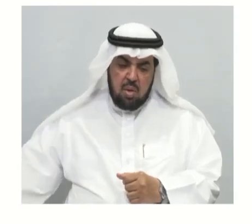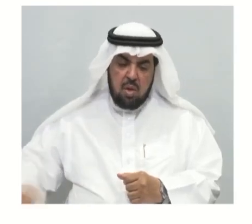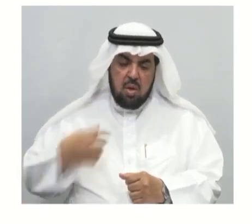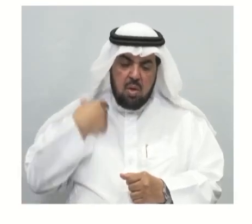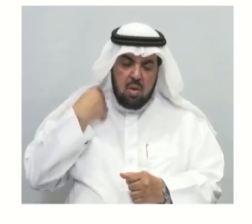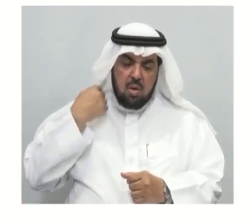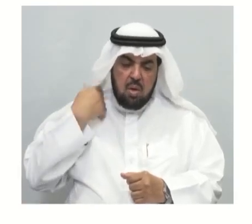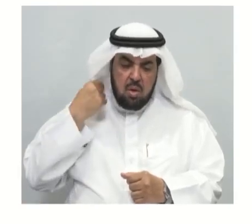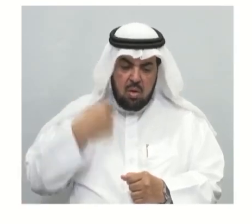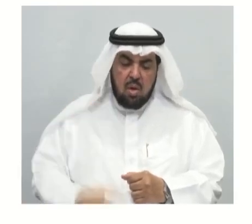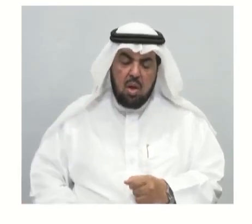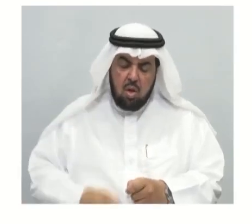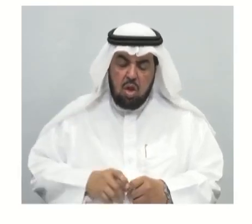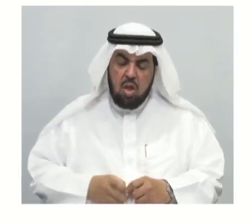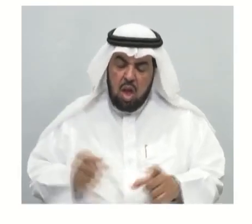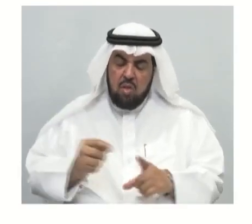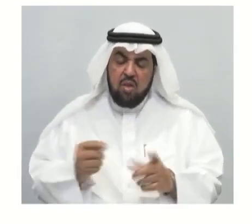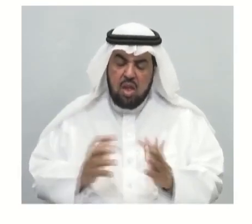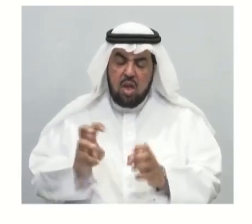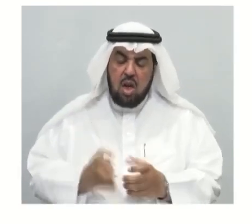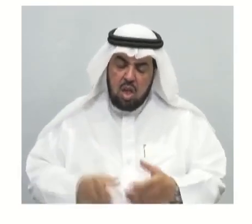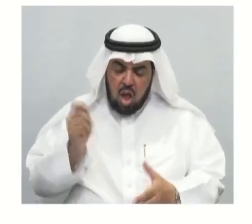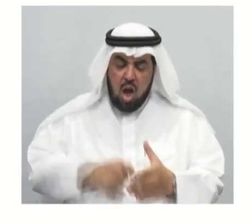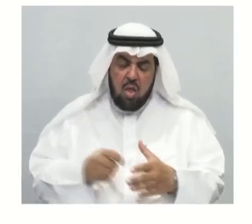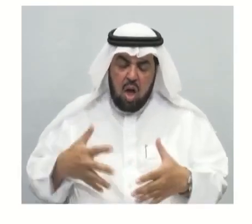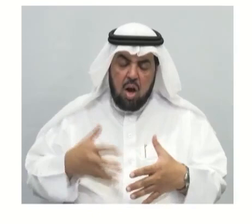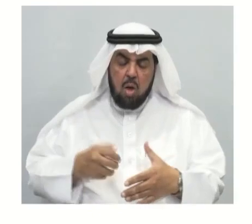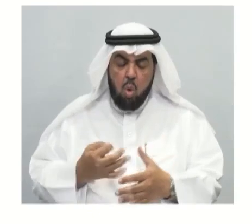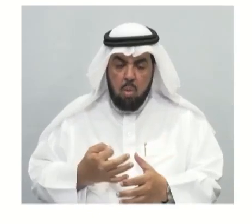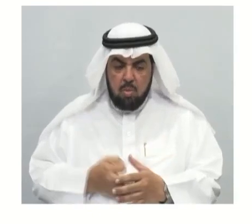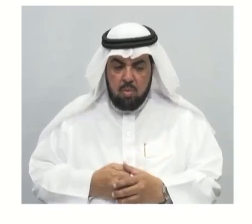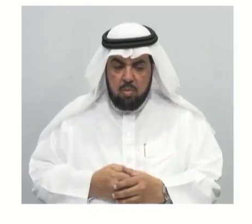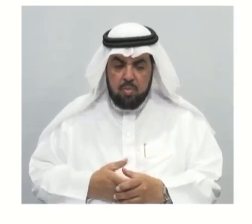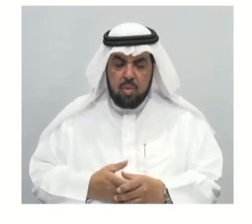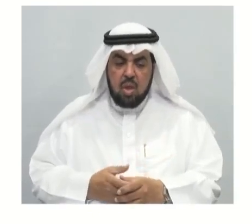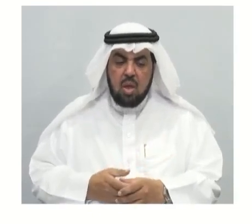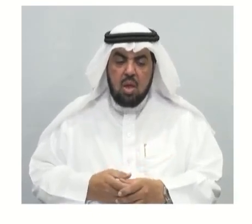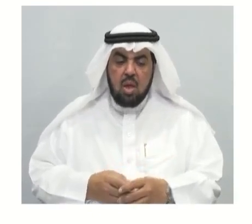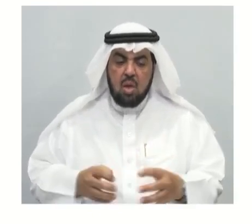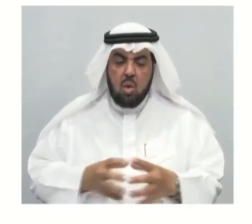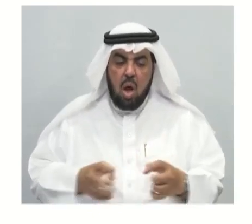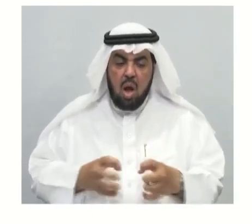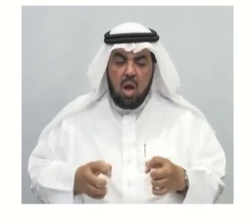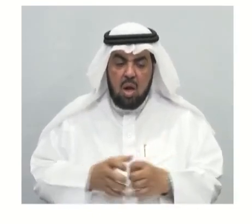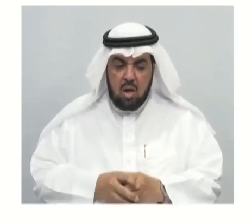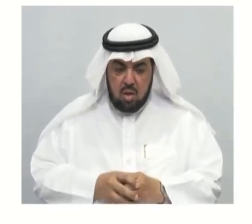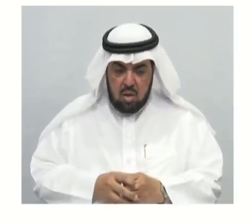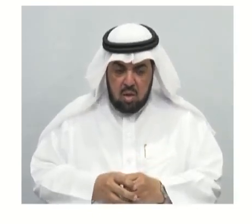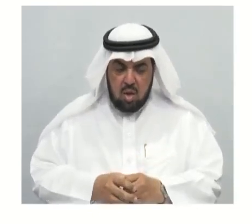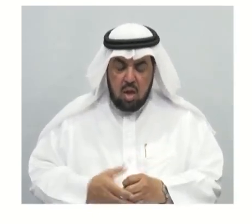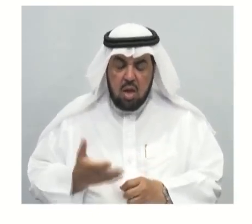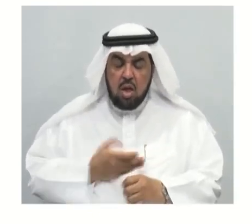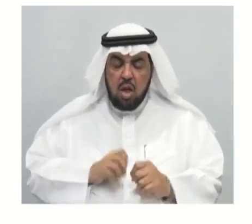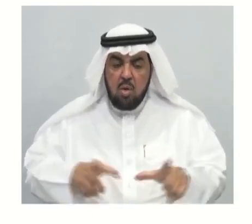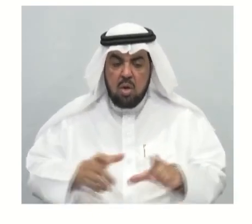اسمه نعم عندما تهدف الشركه لاتخاذ قرار مهم حيث تحلل او يحلل او